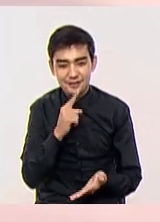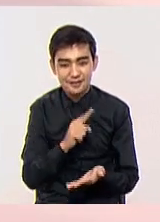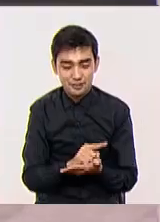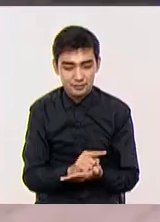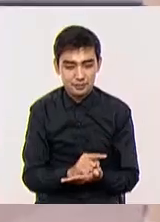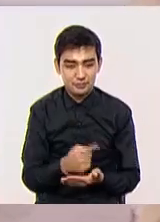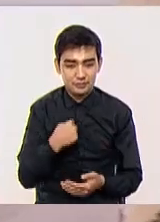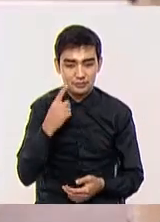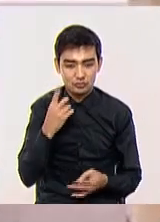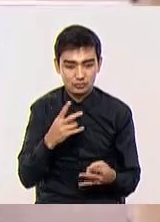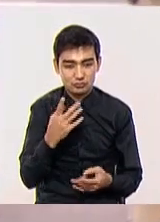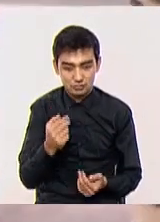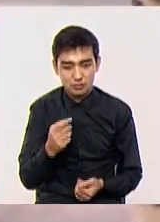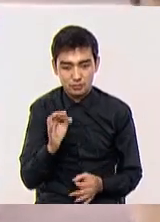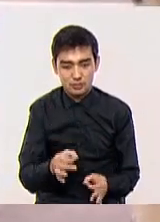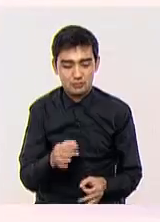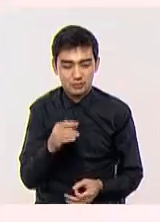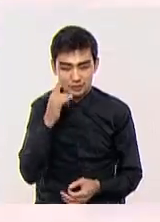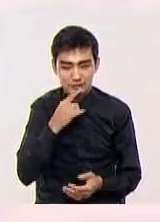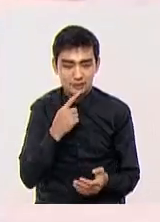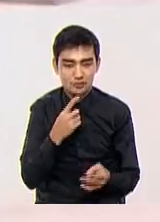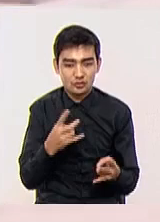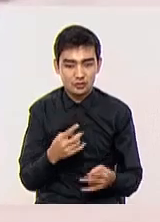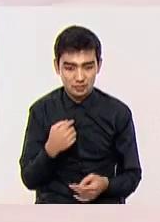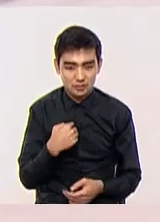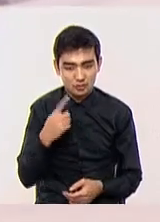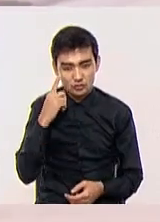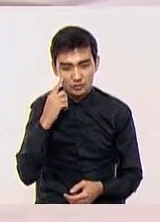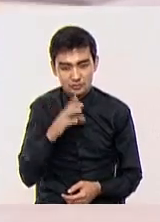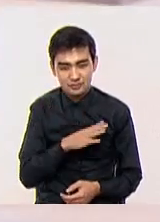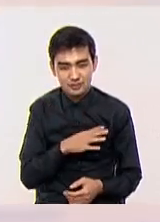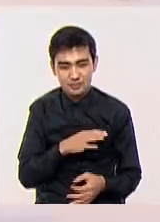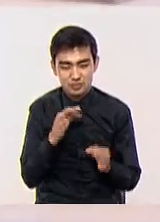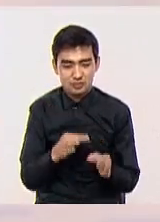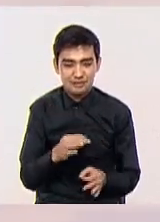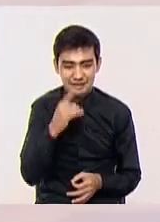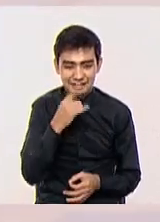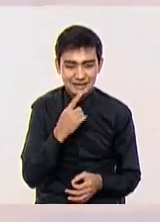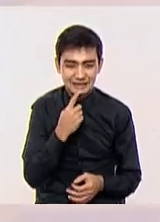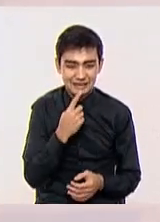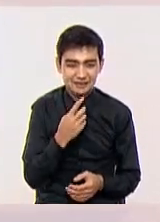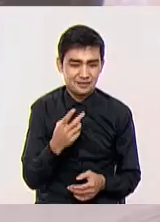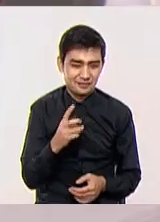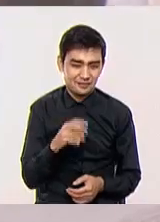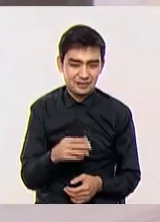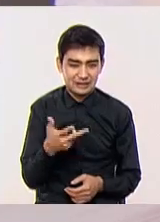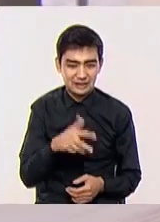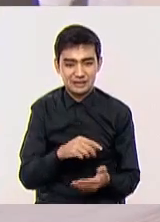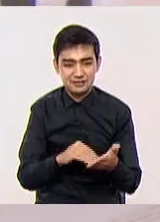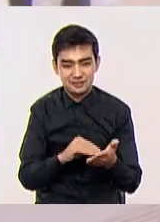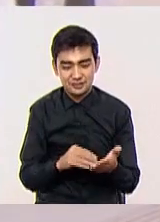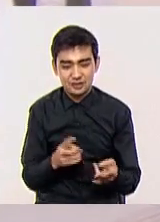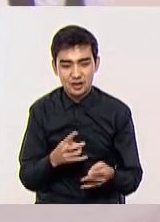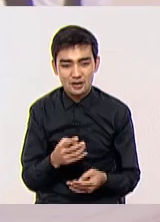меңгеруімізге керек. Я ол дұрыс деп ойлаймын, дұрыс шешім. Мен негізі ойлаймын, тек қана қазақ тілін емес, үш тілде болған дұрыс деп. Өзге тілдің бәрін